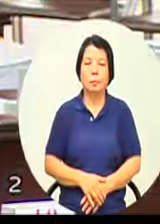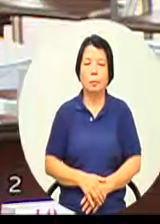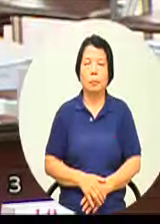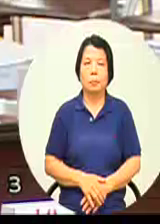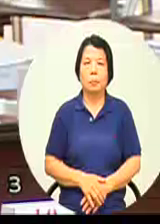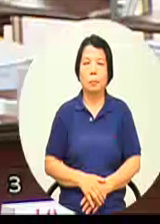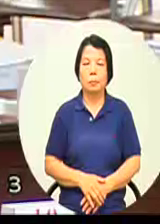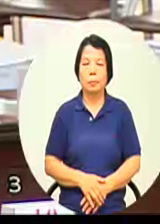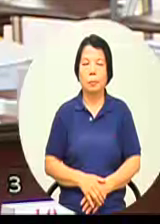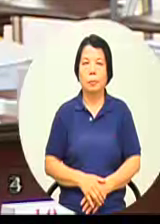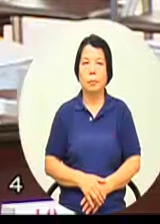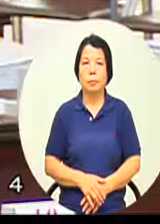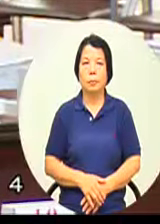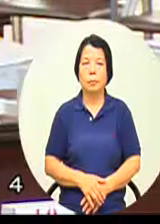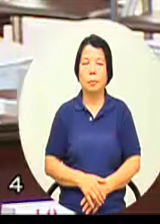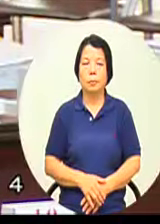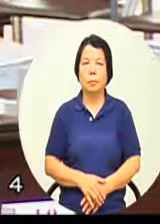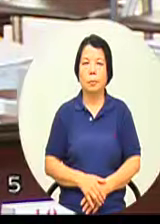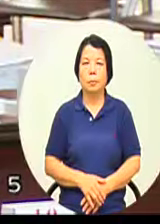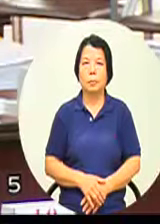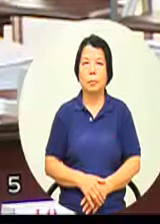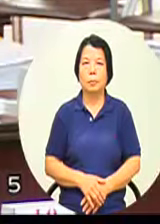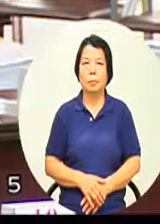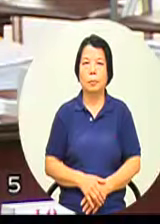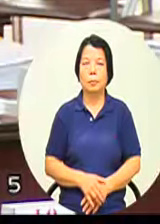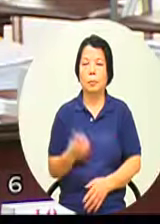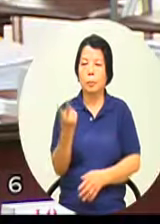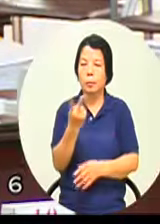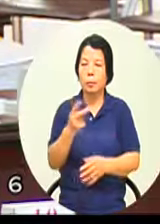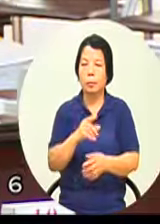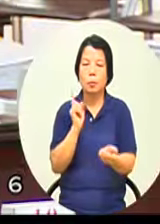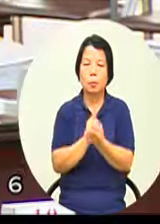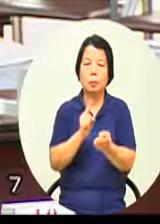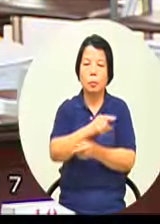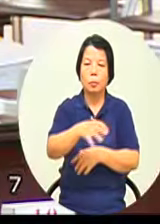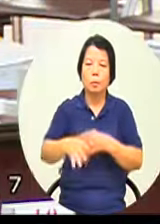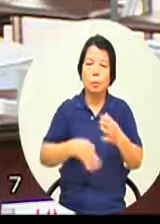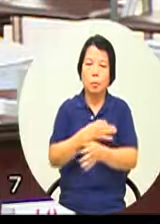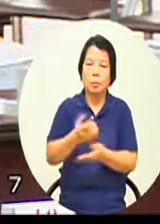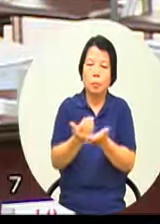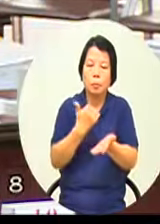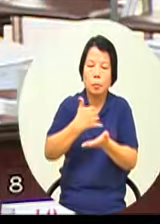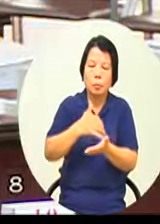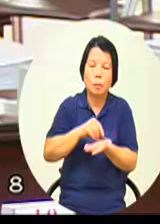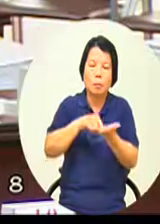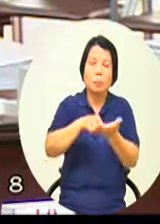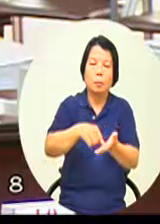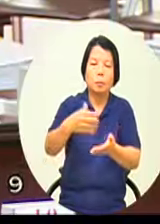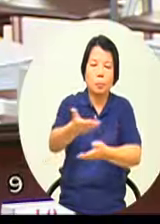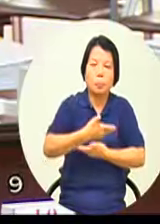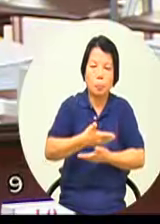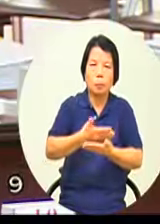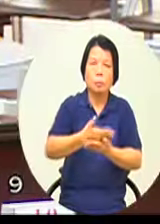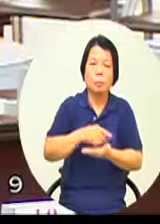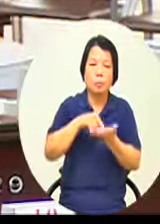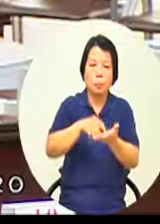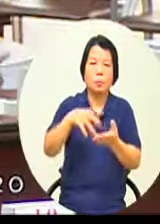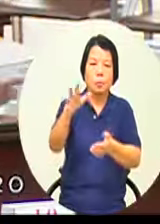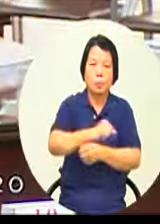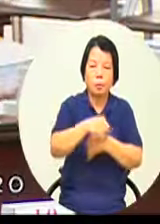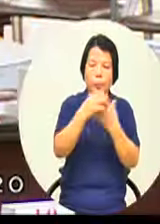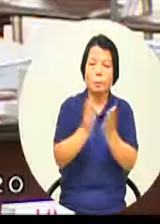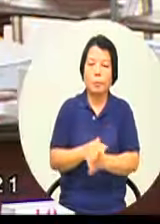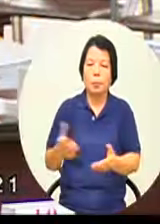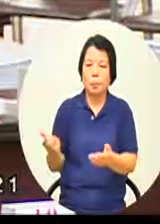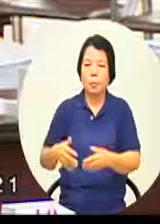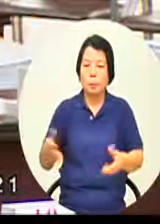迄个安总点点吼，对这方面的点点吼，有那包括经费、整治各方面，包括时间、速度拢赶足紧嘛。所以西龙溪赤峰池